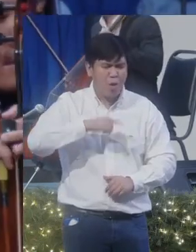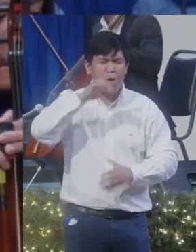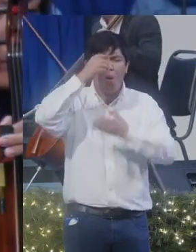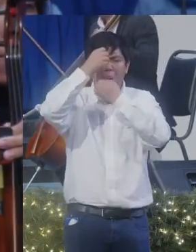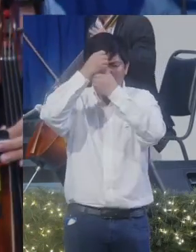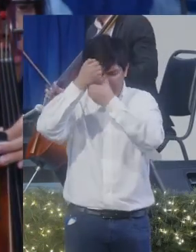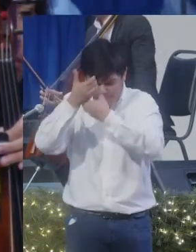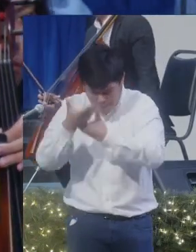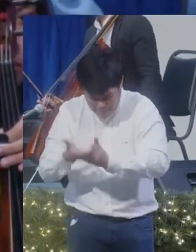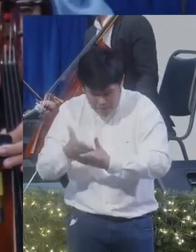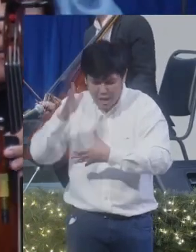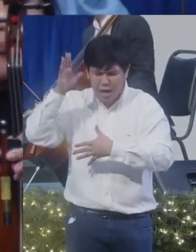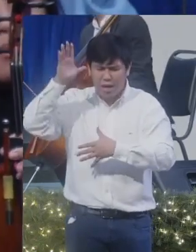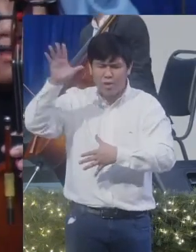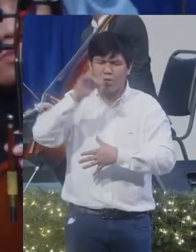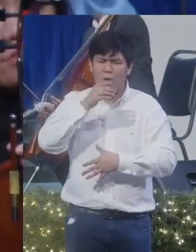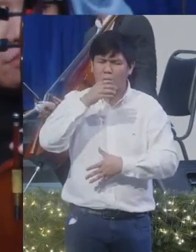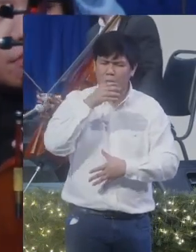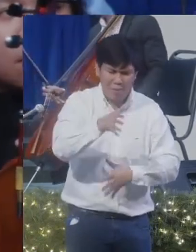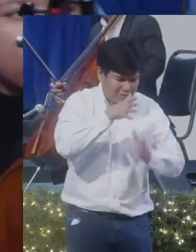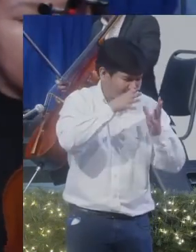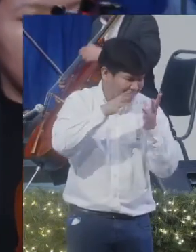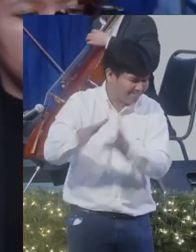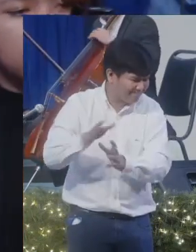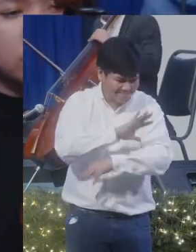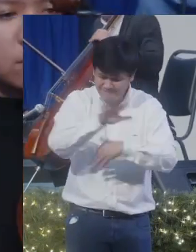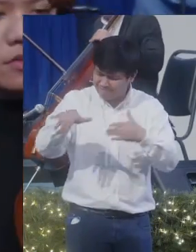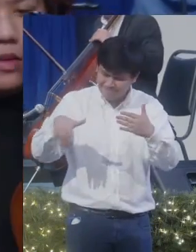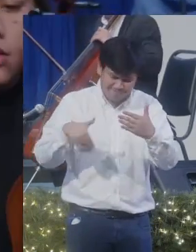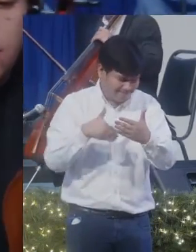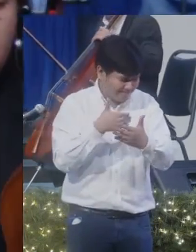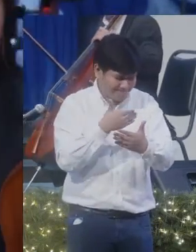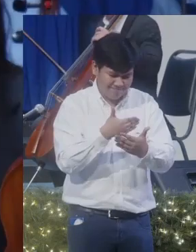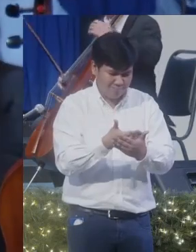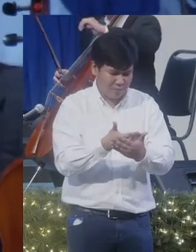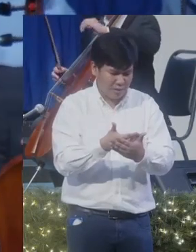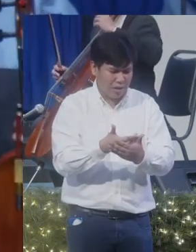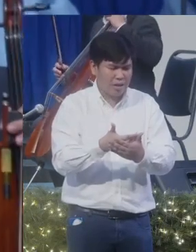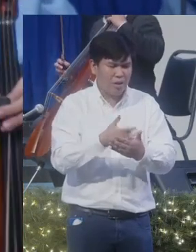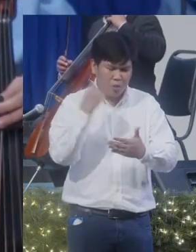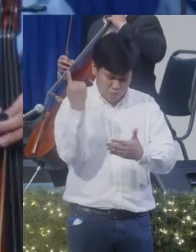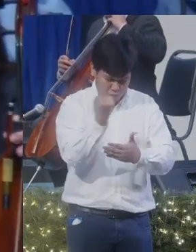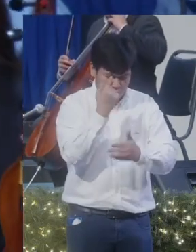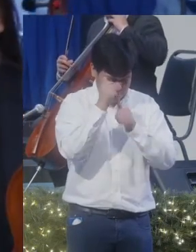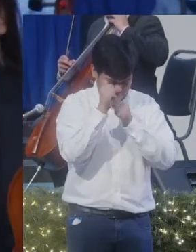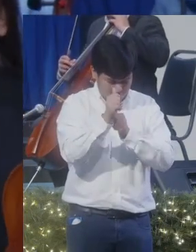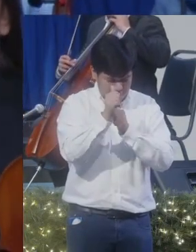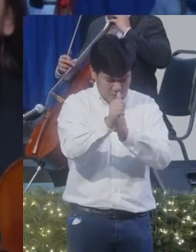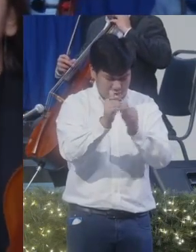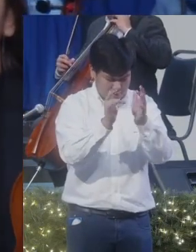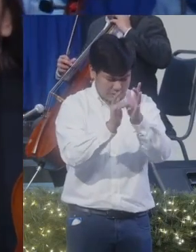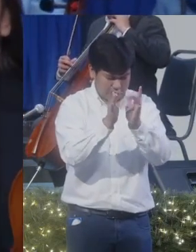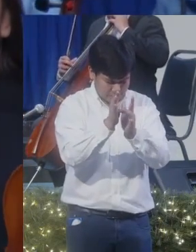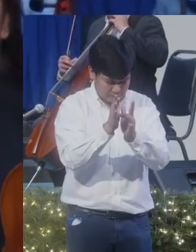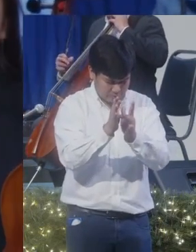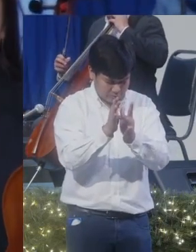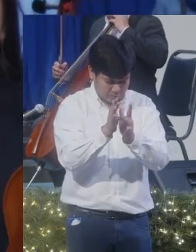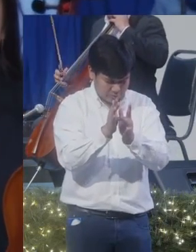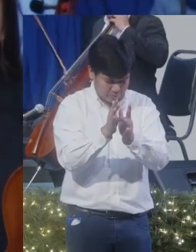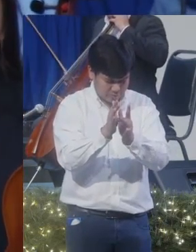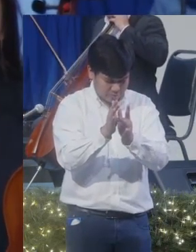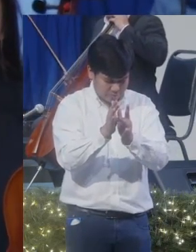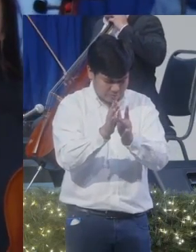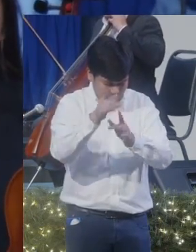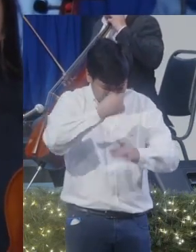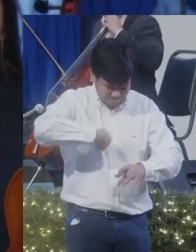na iyan, na iwanan namin ang lahat at sumunod sa inyo. Na maging kasangkapan